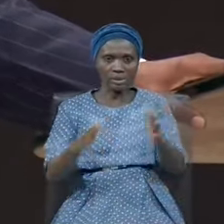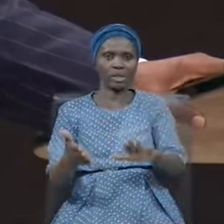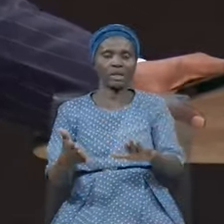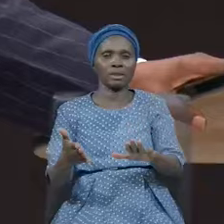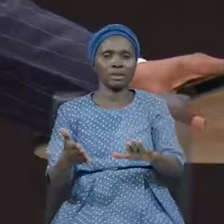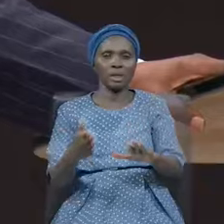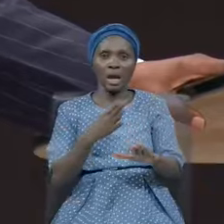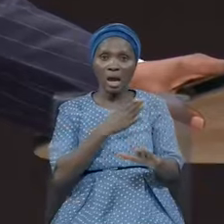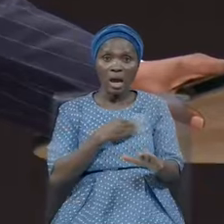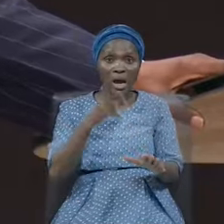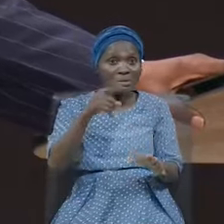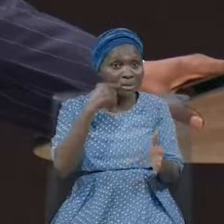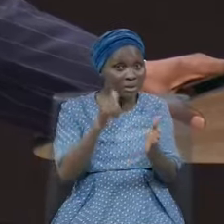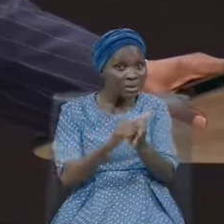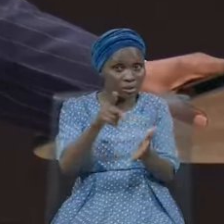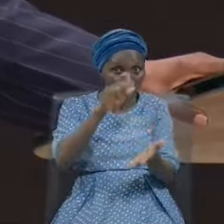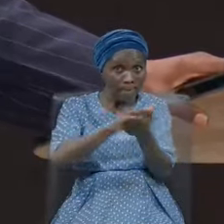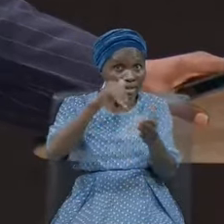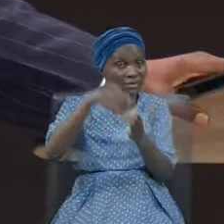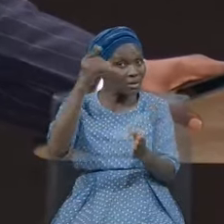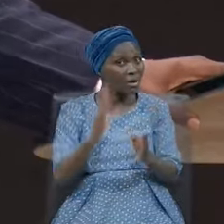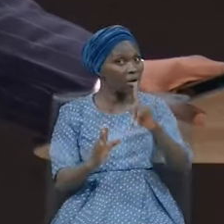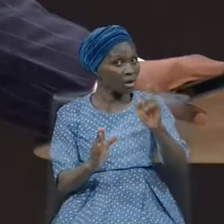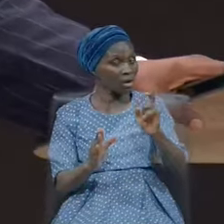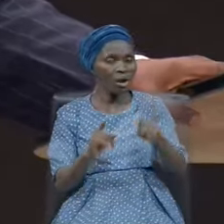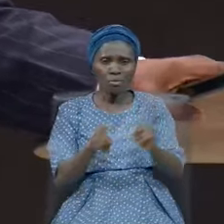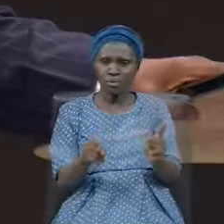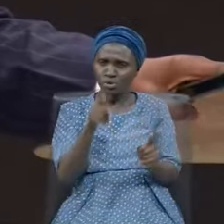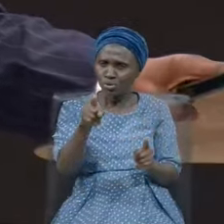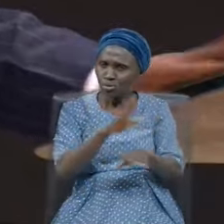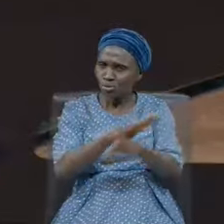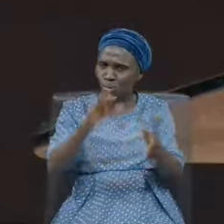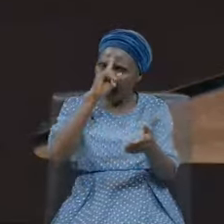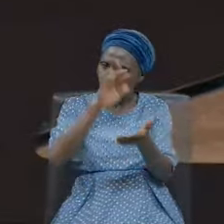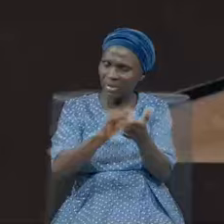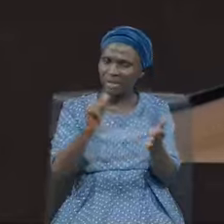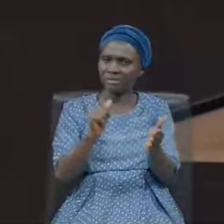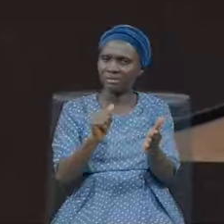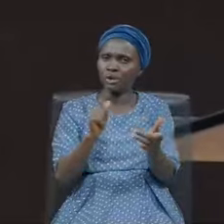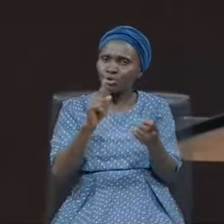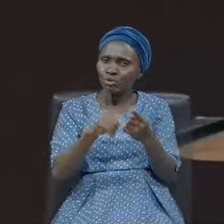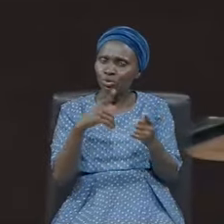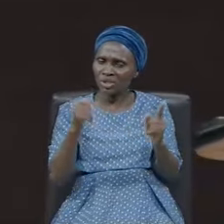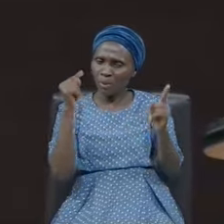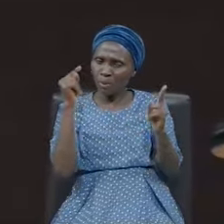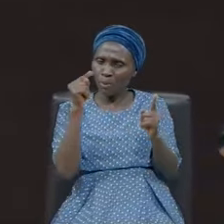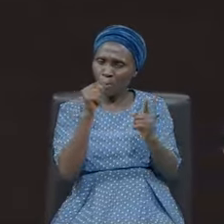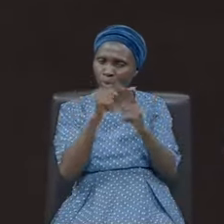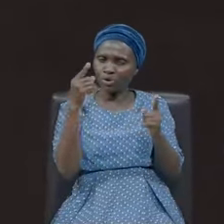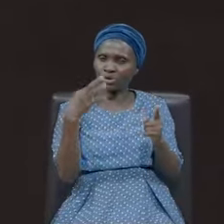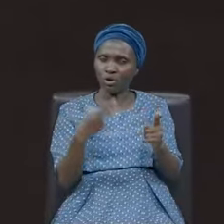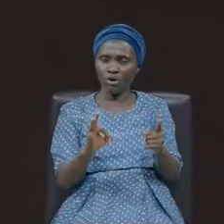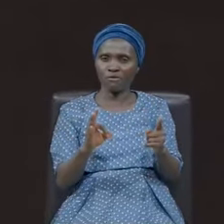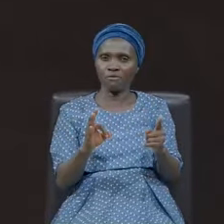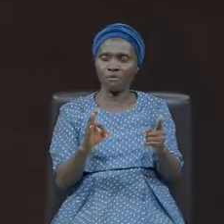Et vous dites, est-ce que tu crois en Dieu, mais tu ne crois pas au point d'avoir